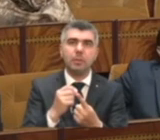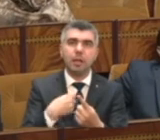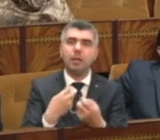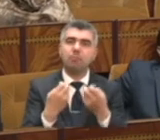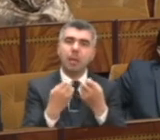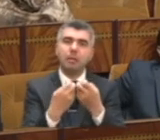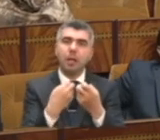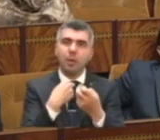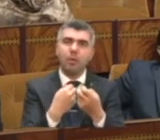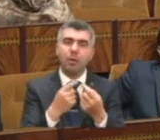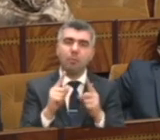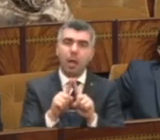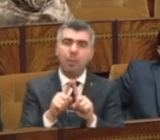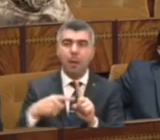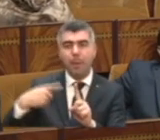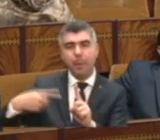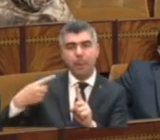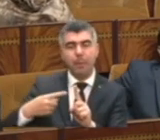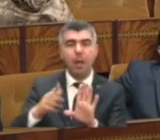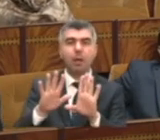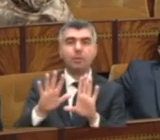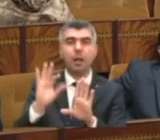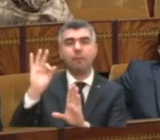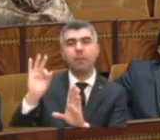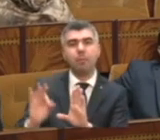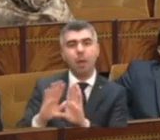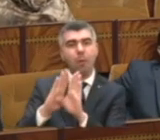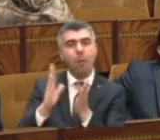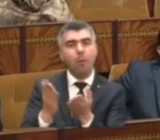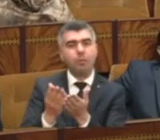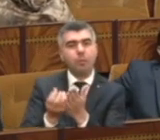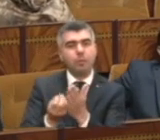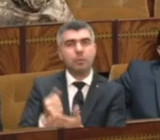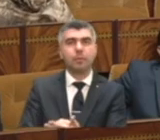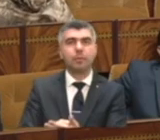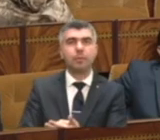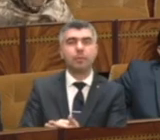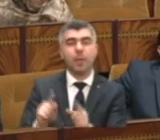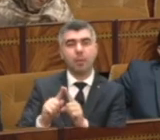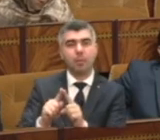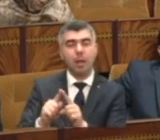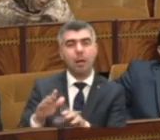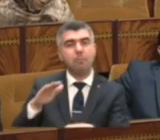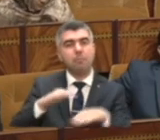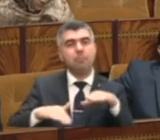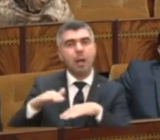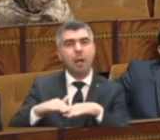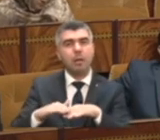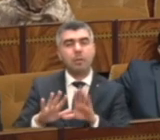الطاقه الحيه مستعمله 10% من الثروه الوطنيه، باش يوصل للبحر اللي عشرات